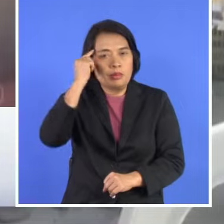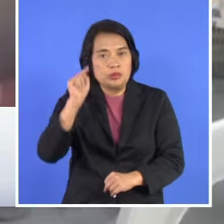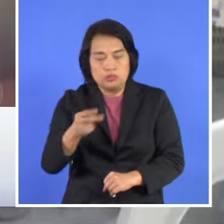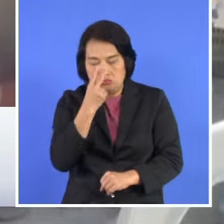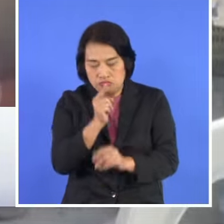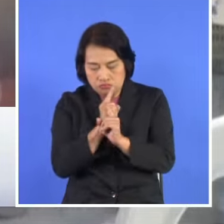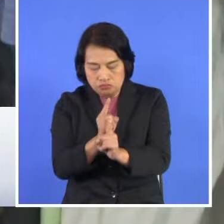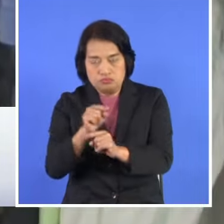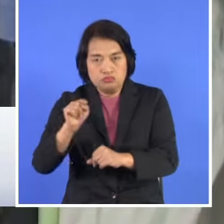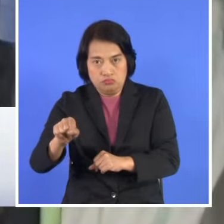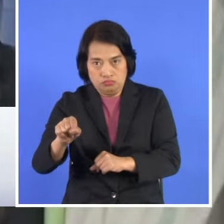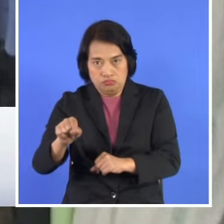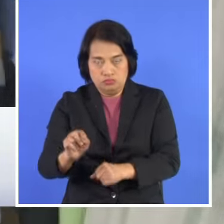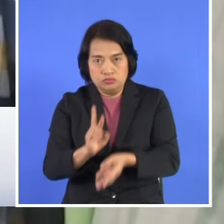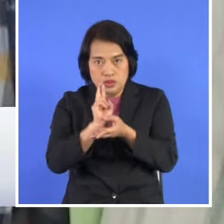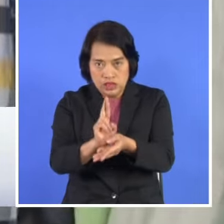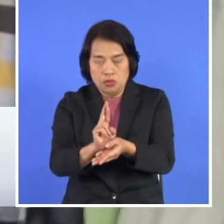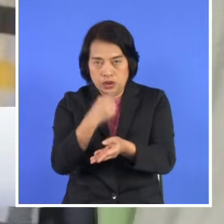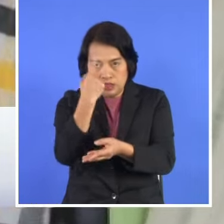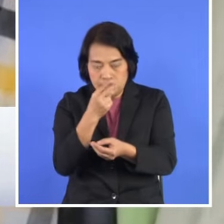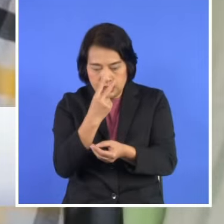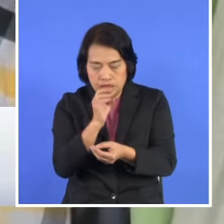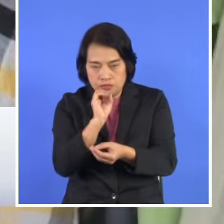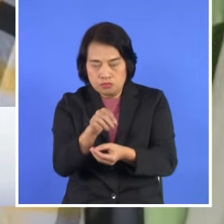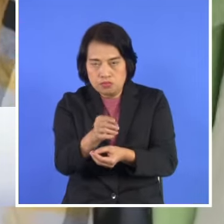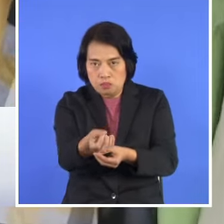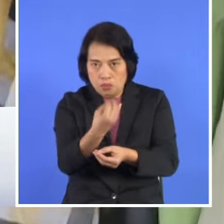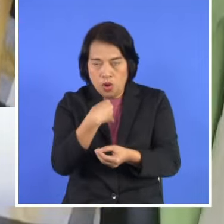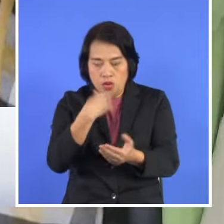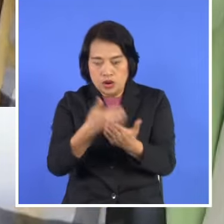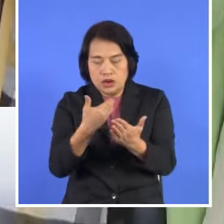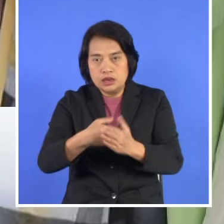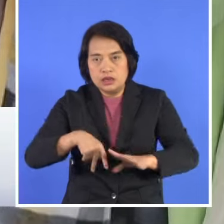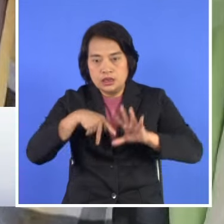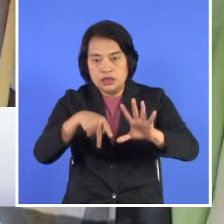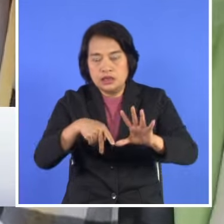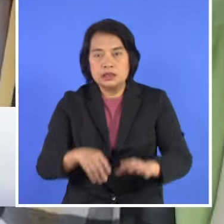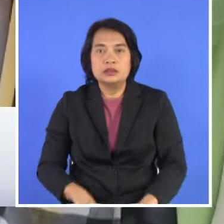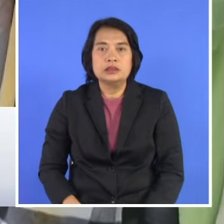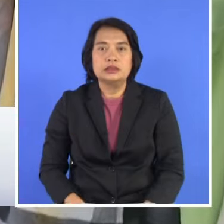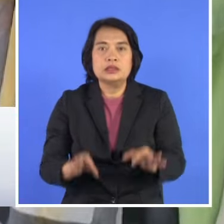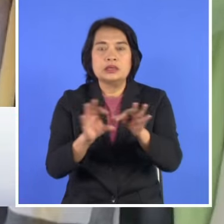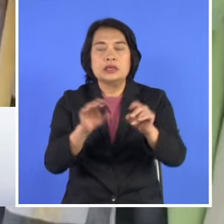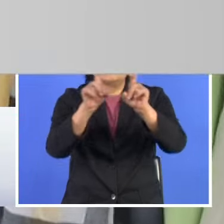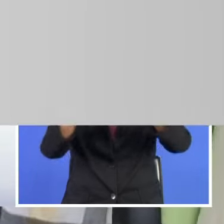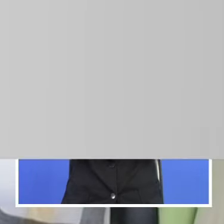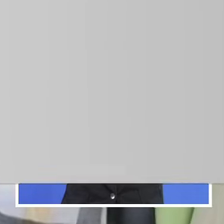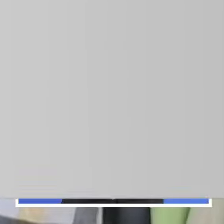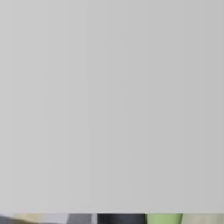ผู้เกะเหตุมีรางวัลให้ผู้แจ้งเบาะแสให้ 5,000บาทนะคุณผู้ชมพวงชุดชั้นในค่ะ